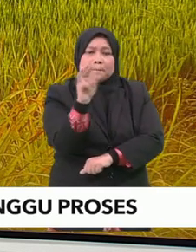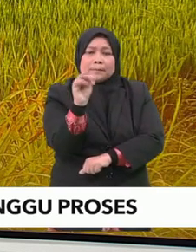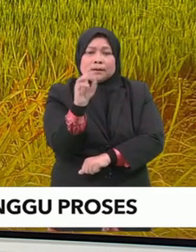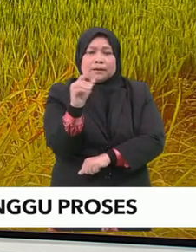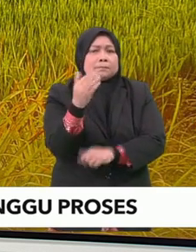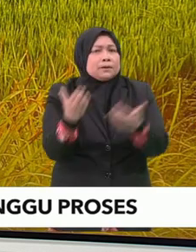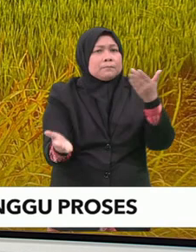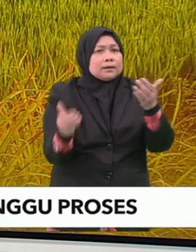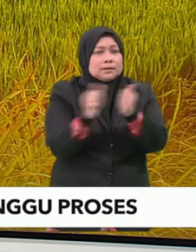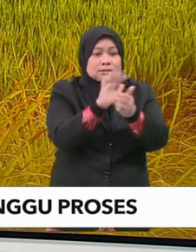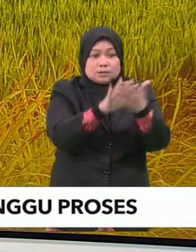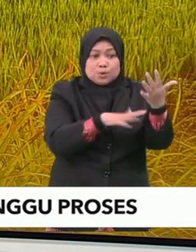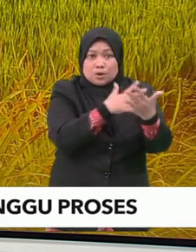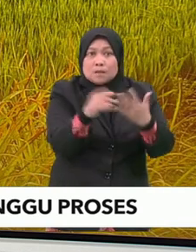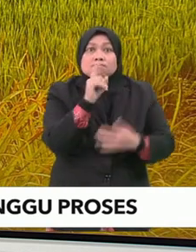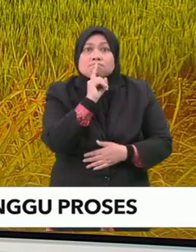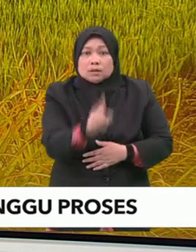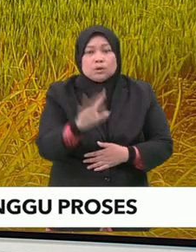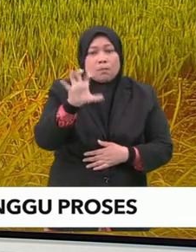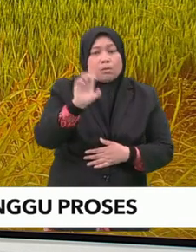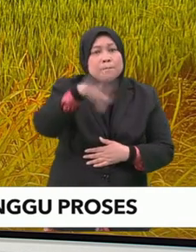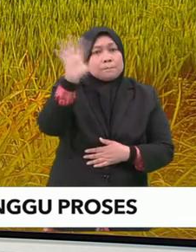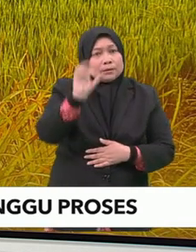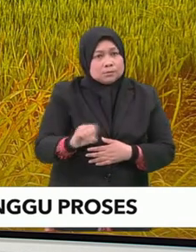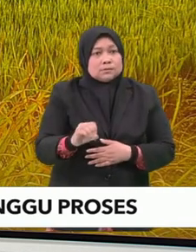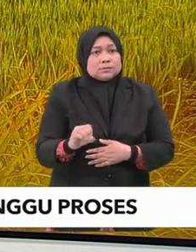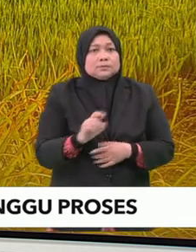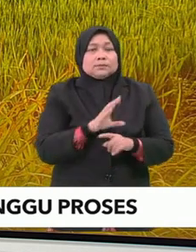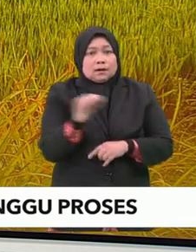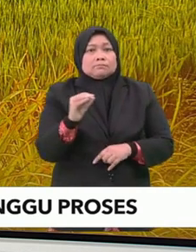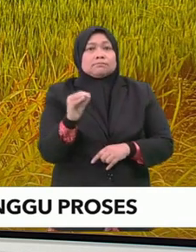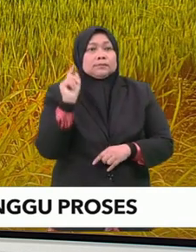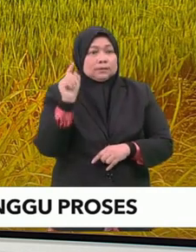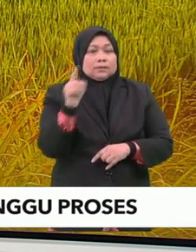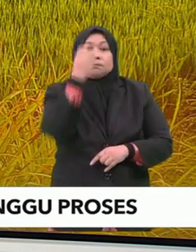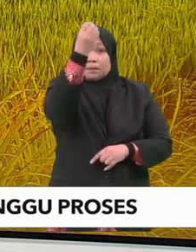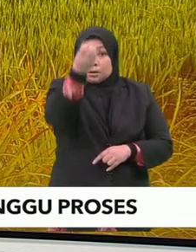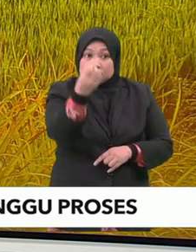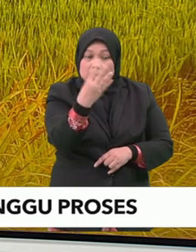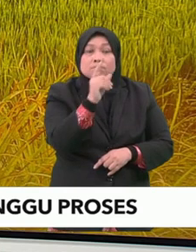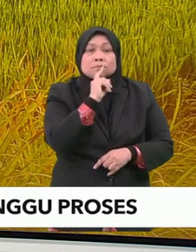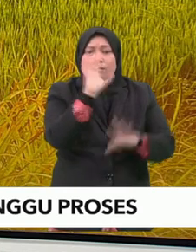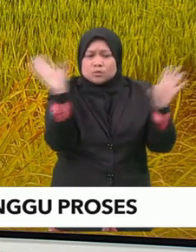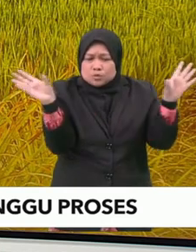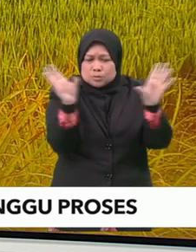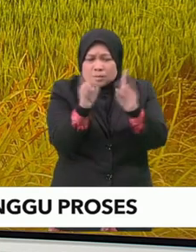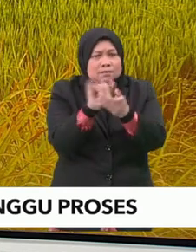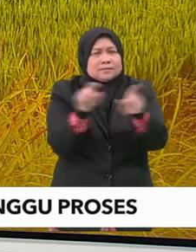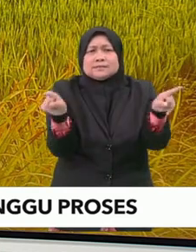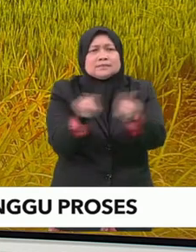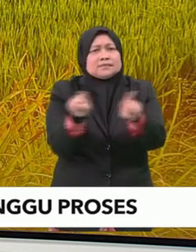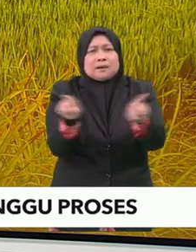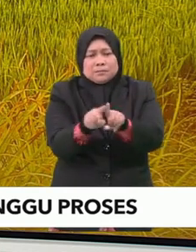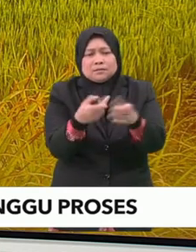berbanding jadual asal iaitu Lebih 50% malah beliau turut dimaklum bahawa jumlah sama